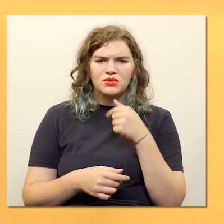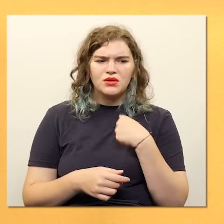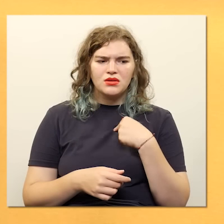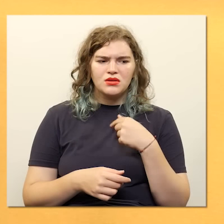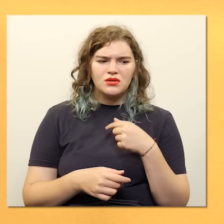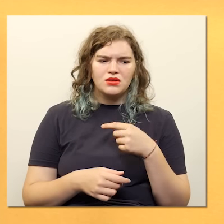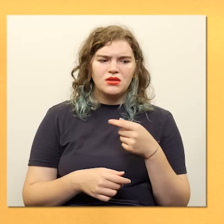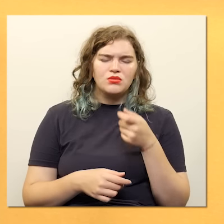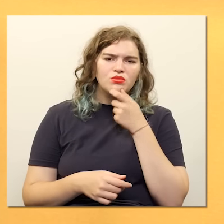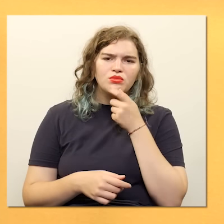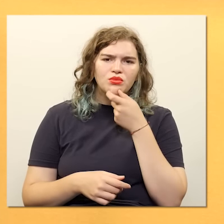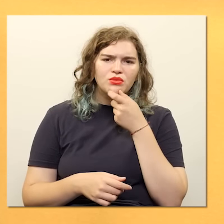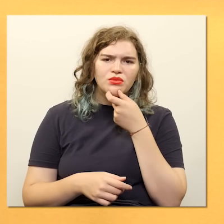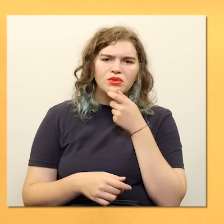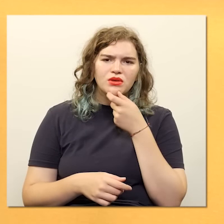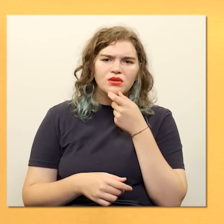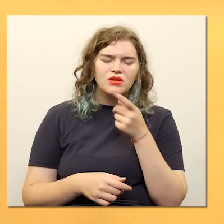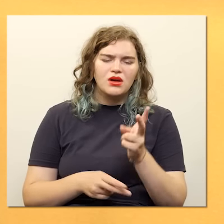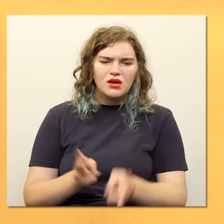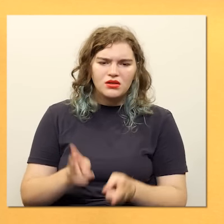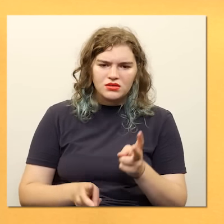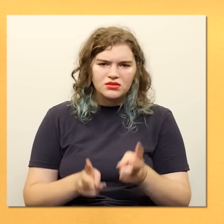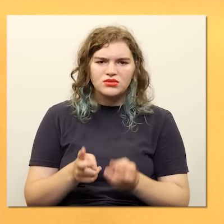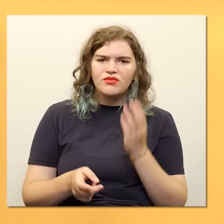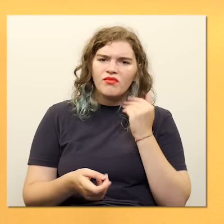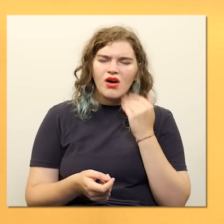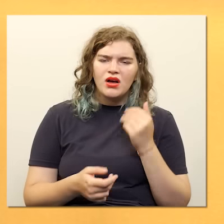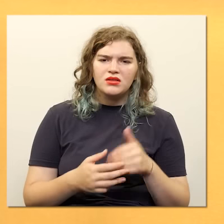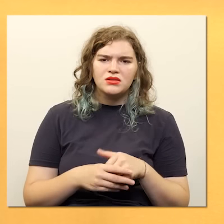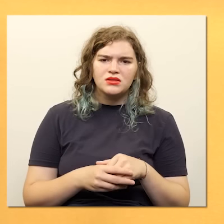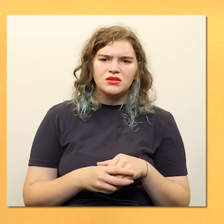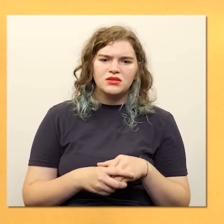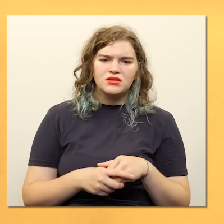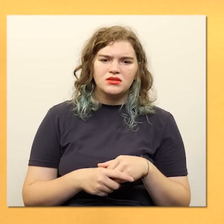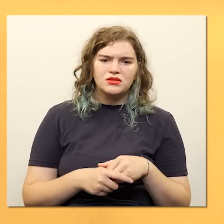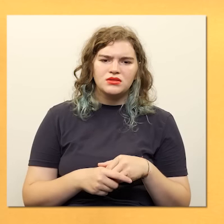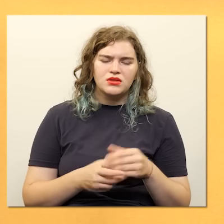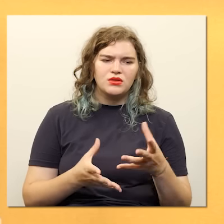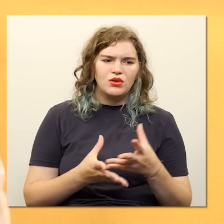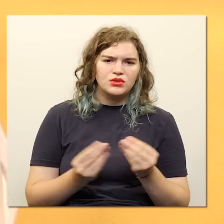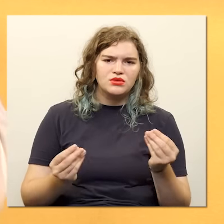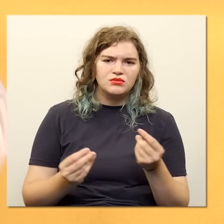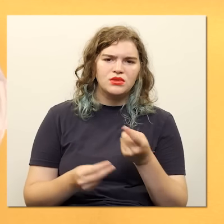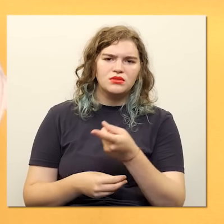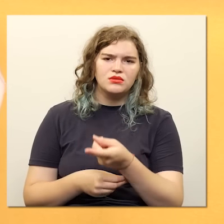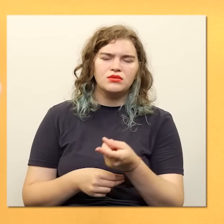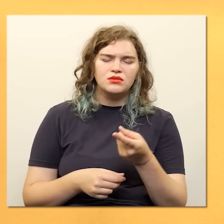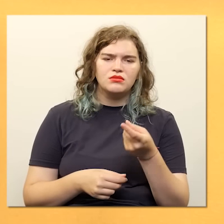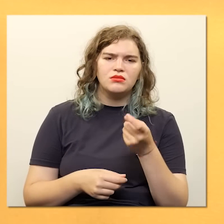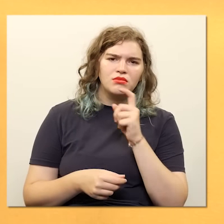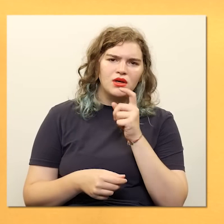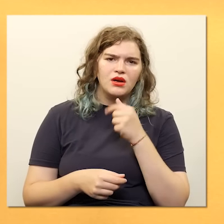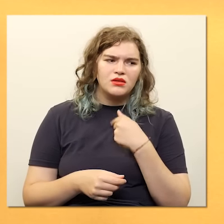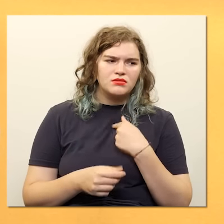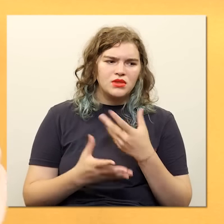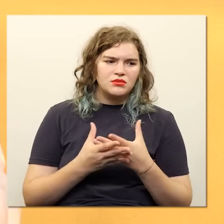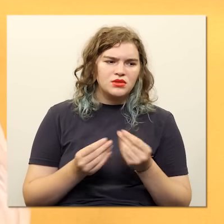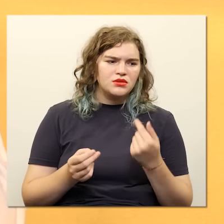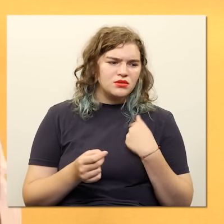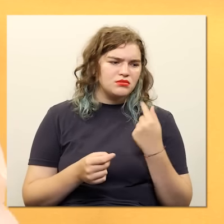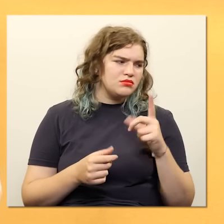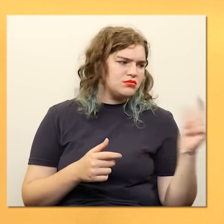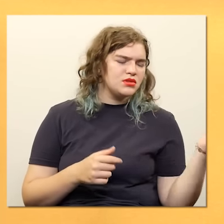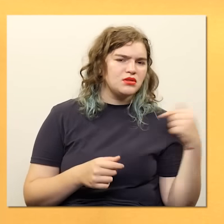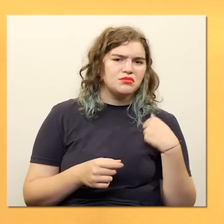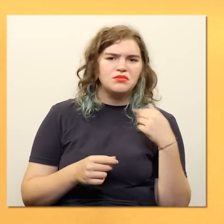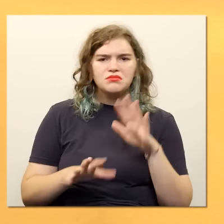A pus capul în pământ, bunica fetiței o grija. No, a dispărut băiatul meu. Noi am stat,